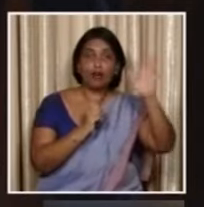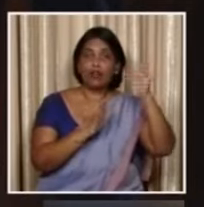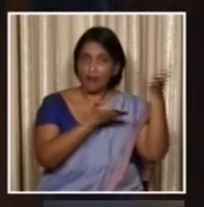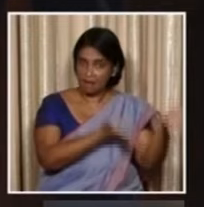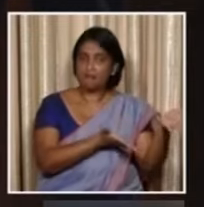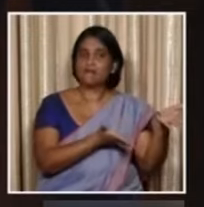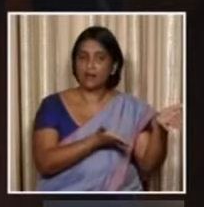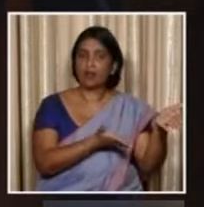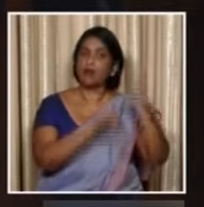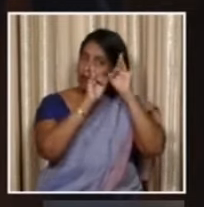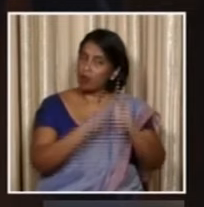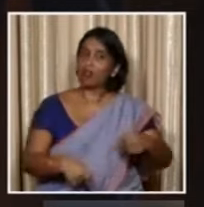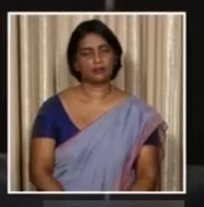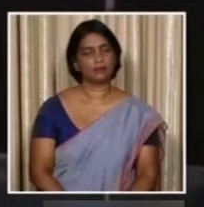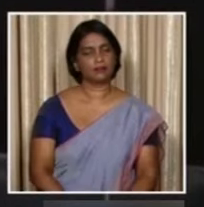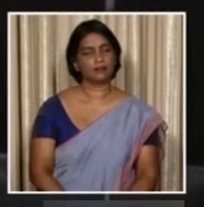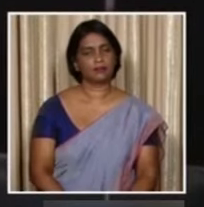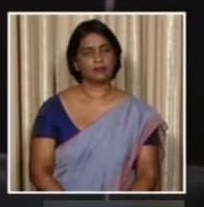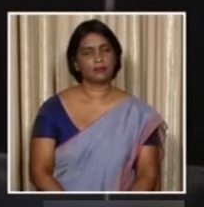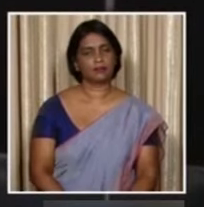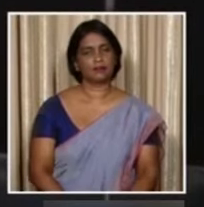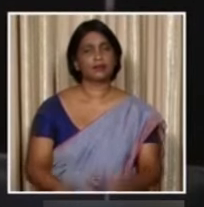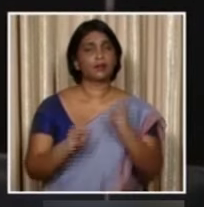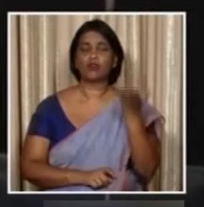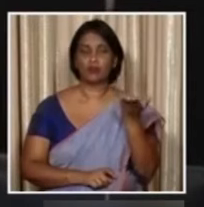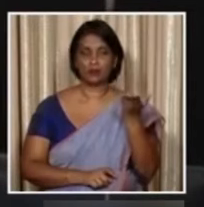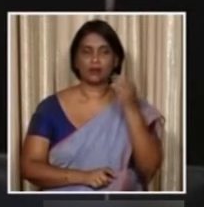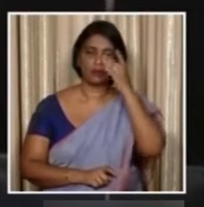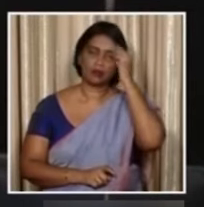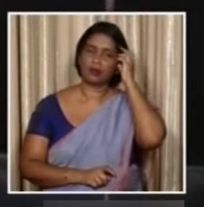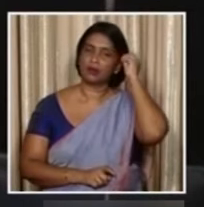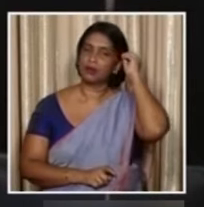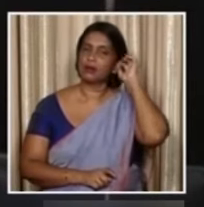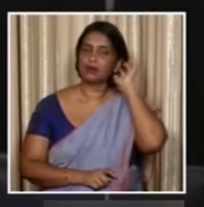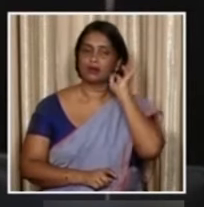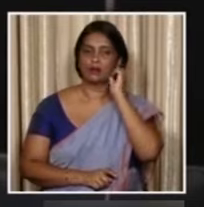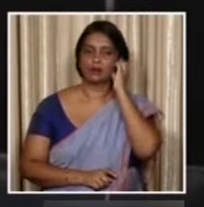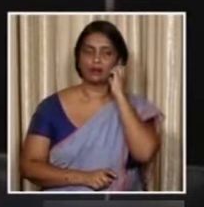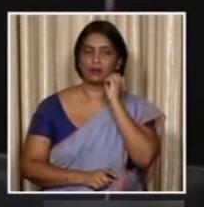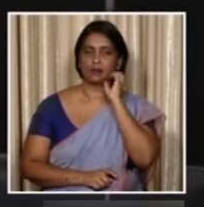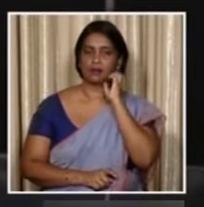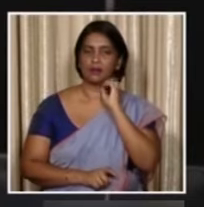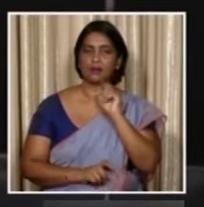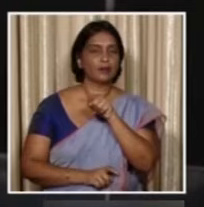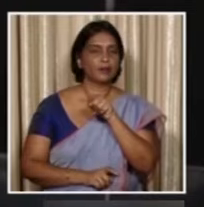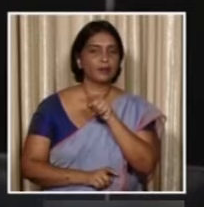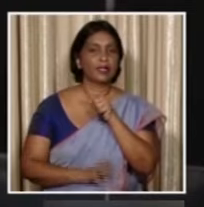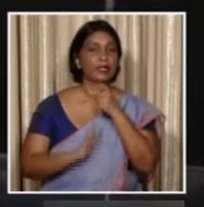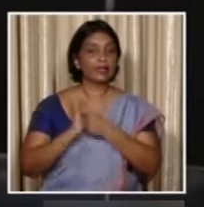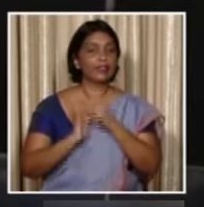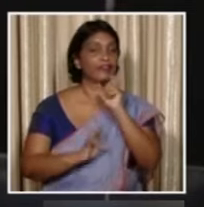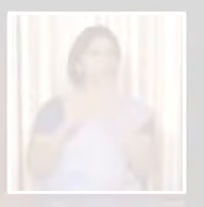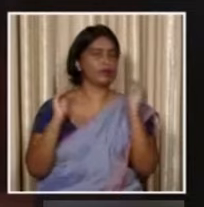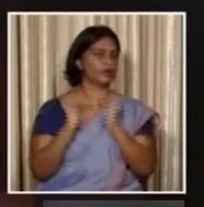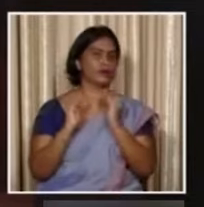කරා. එහෙනම් ඒකත් ඔය තර්කයක් මෙතෙන්ට අදාළයි. මේ වචනවල තේරුම තේරුම් ගන්න. මේ ඇන්ඩ් ෂැල් කියන එකේ තමයි ප්‍රධාන වෙනස තියෙන්නේ නීතියේ. ඒක